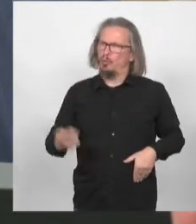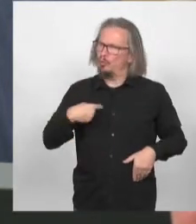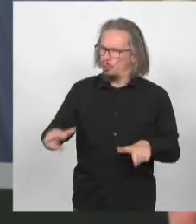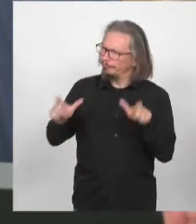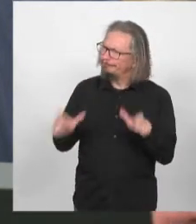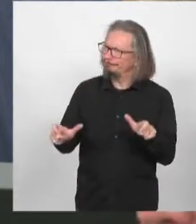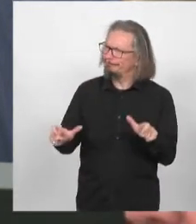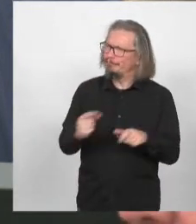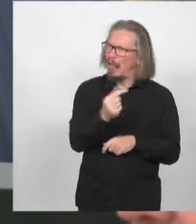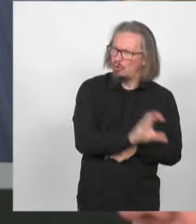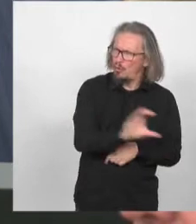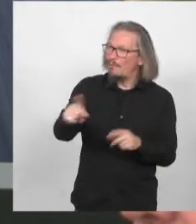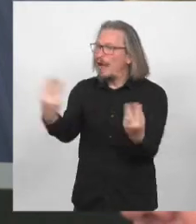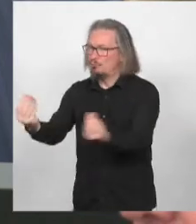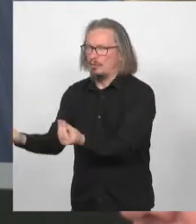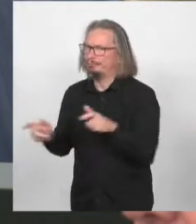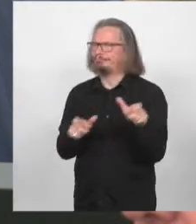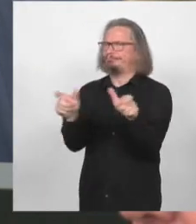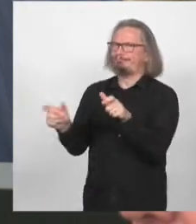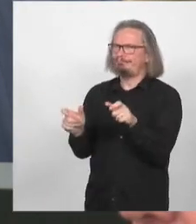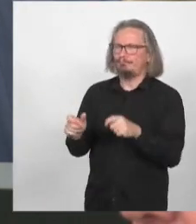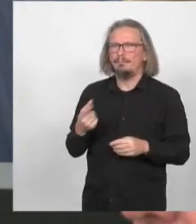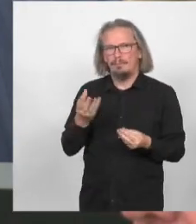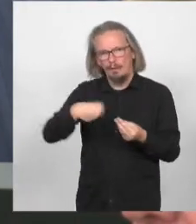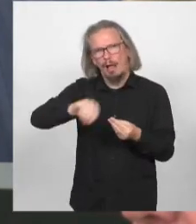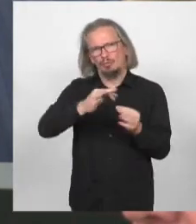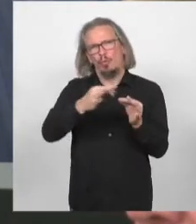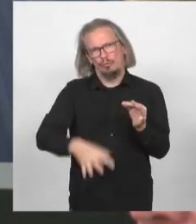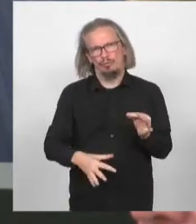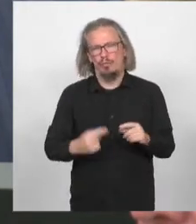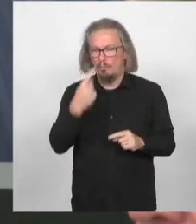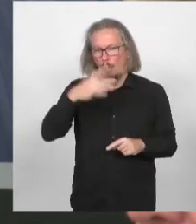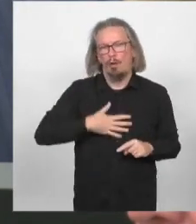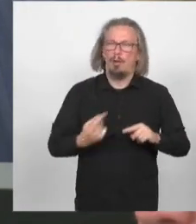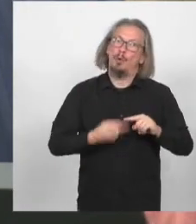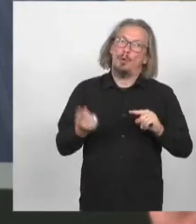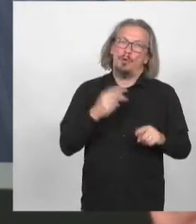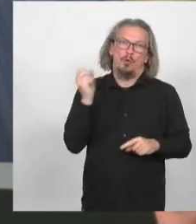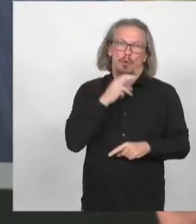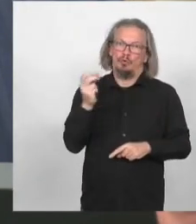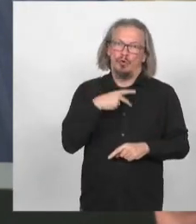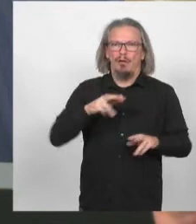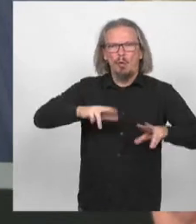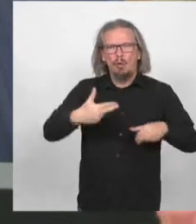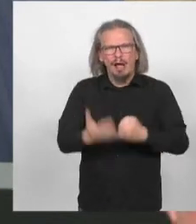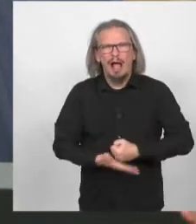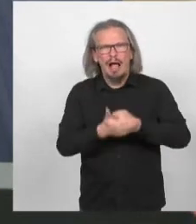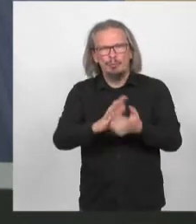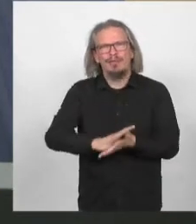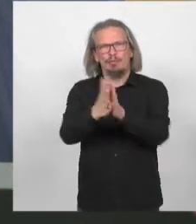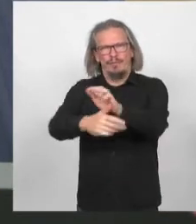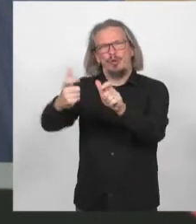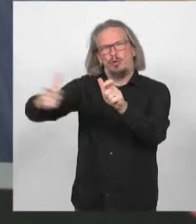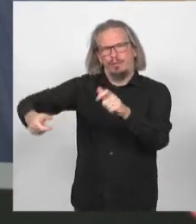à la destination de ces fonds. Et pour conclure, j'ajouterai qu'il est devenu urgent de lancer le contrat d'appui à la transformation des